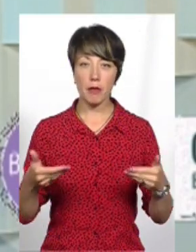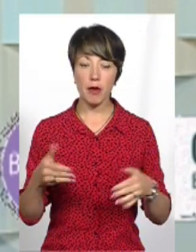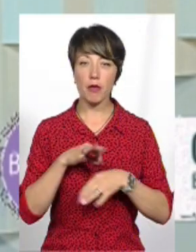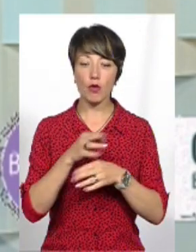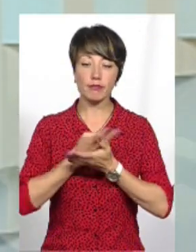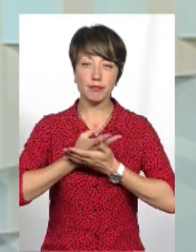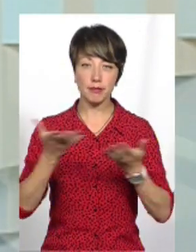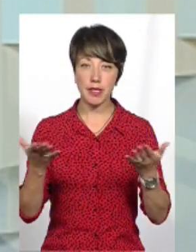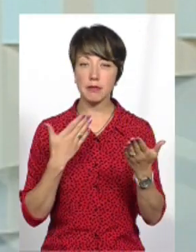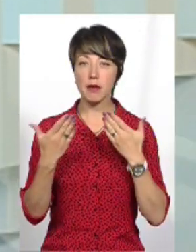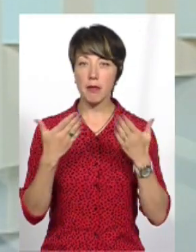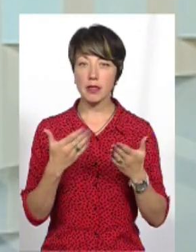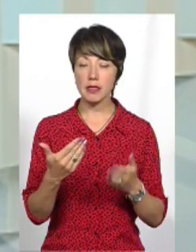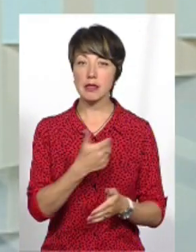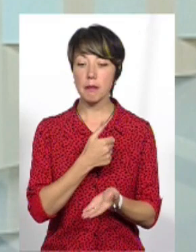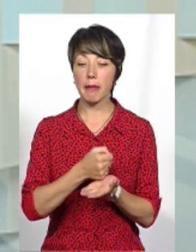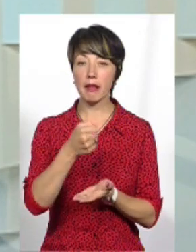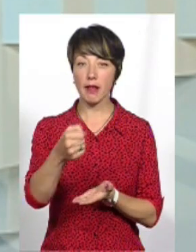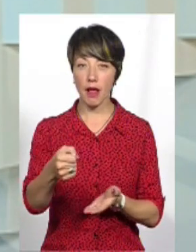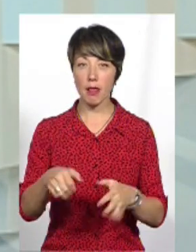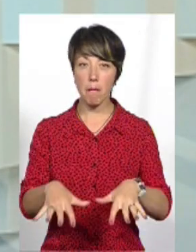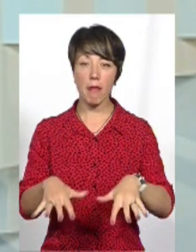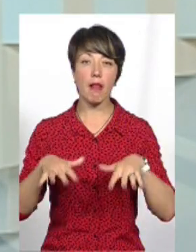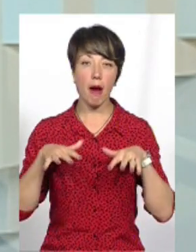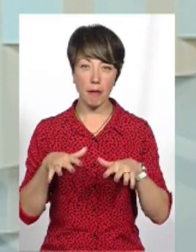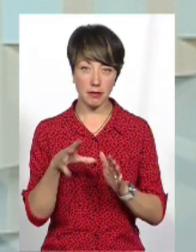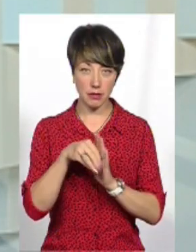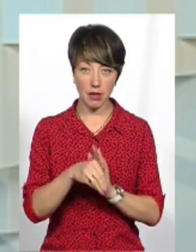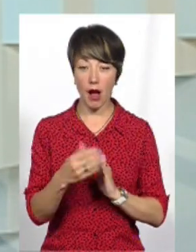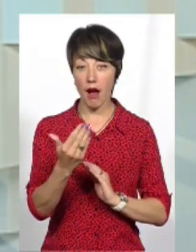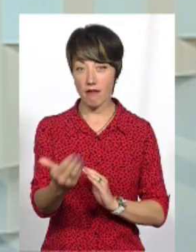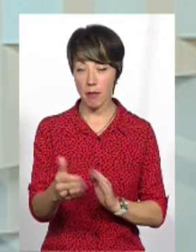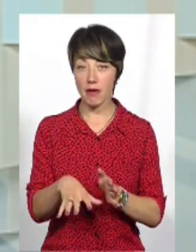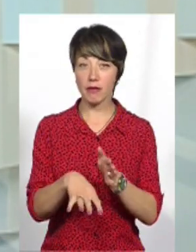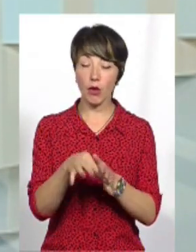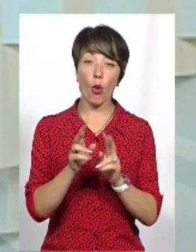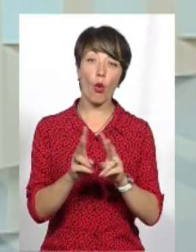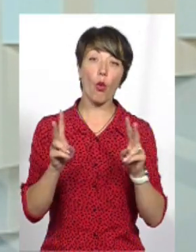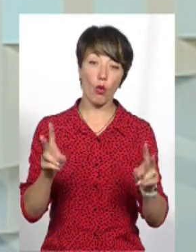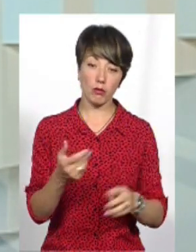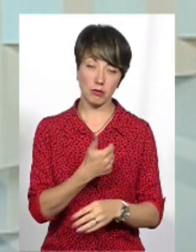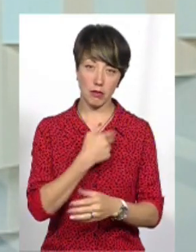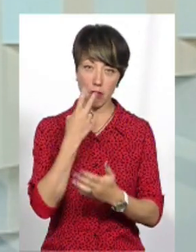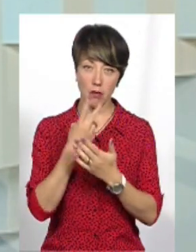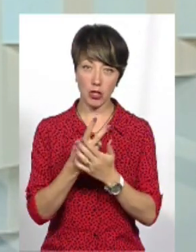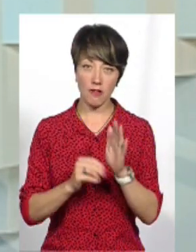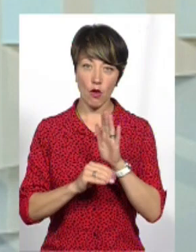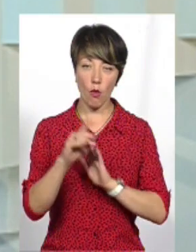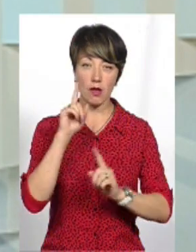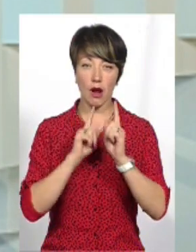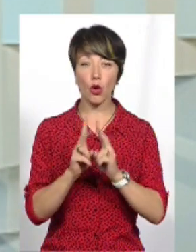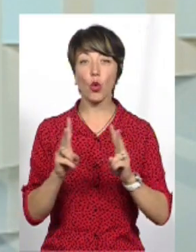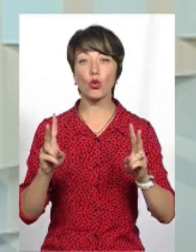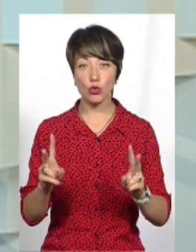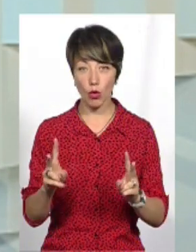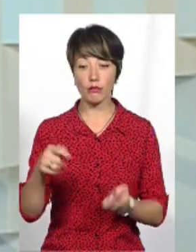із претендентами на парламентські крісла, а вам, як роботодавцям, визначатися, кого б ви хотіли бачити у Верховній Раді, хто